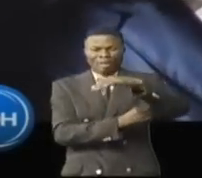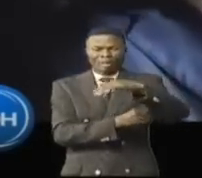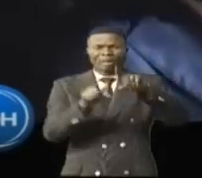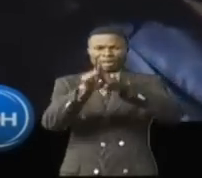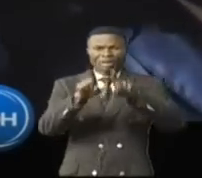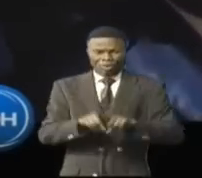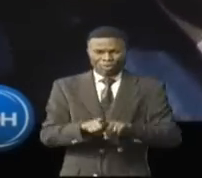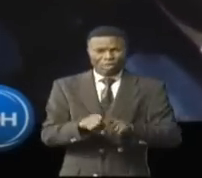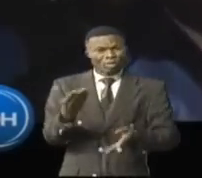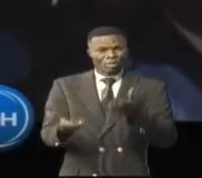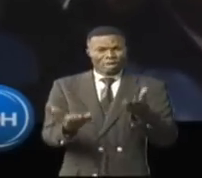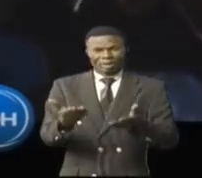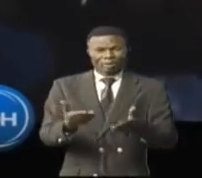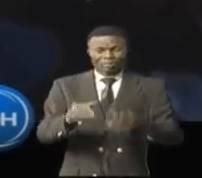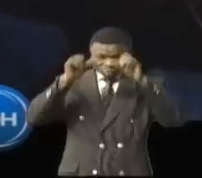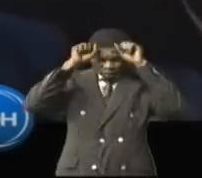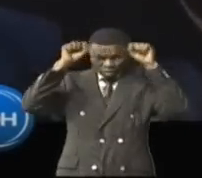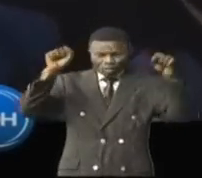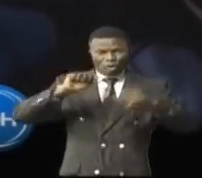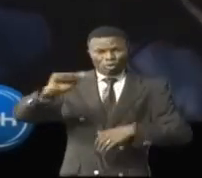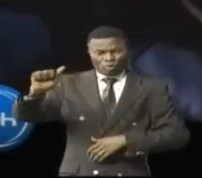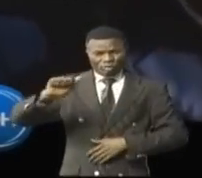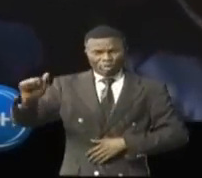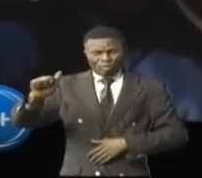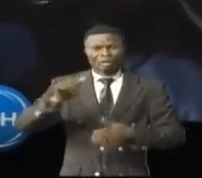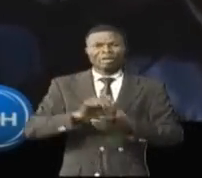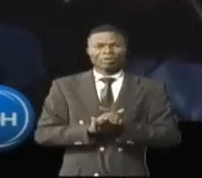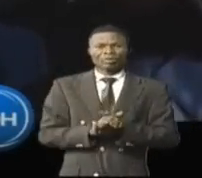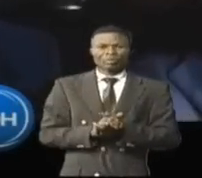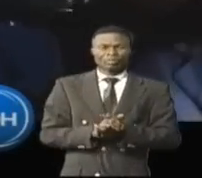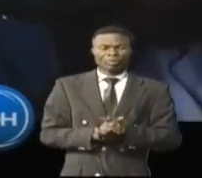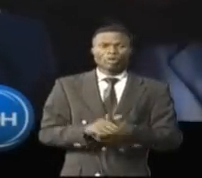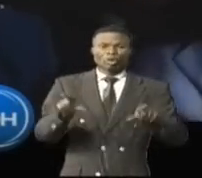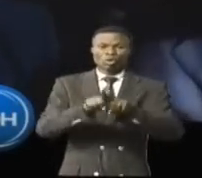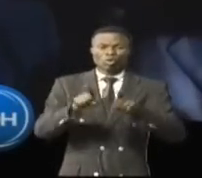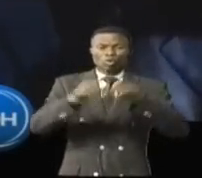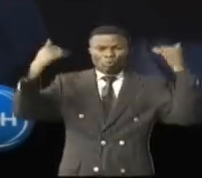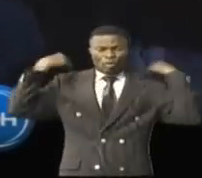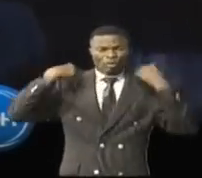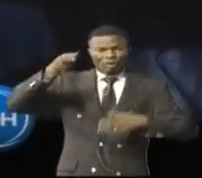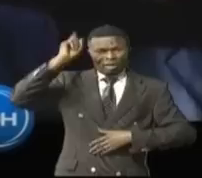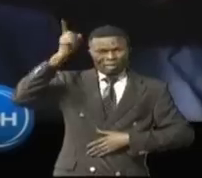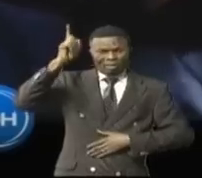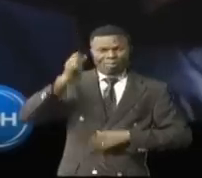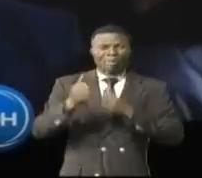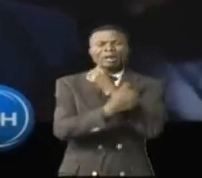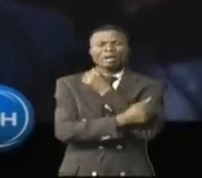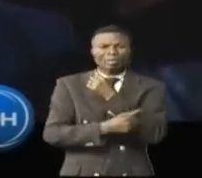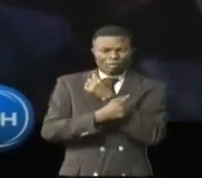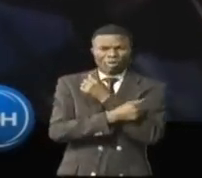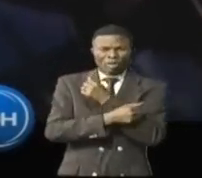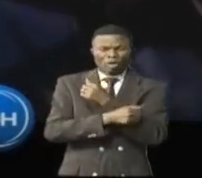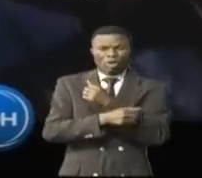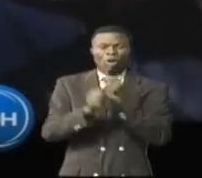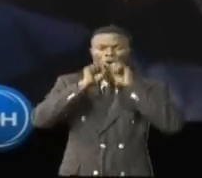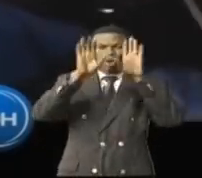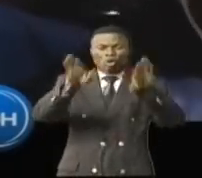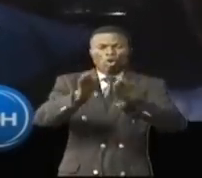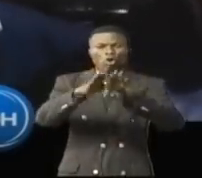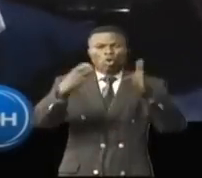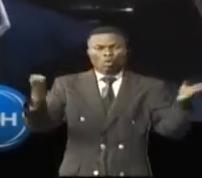je pense qu'il a lui-même, en tant qu'autorité numéro 1 du pays, inauguré de